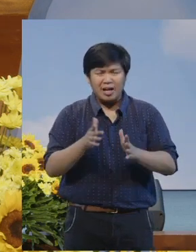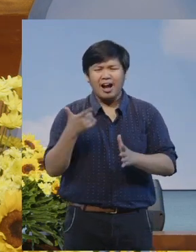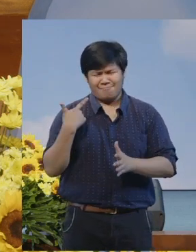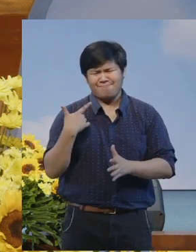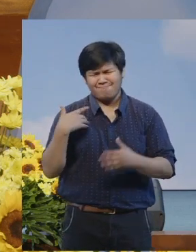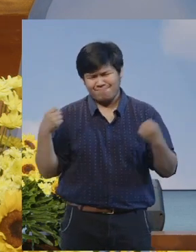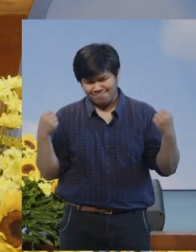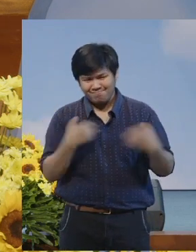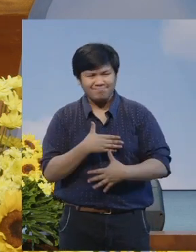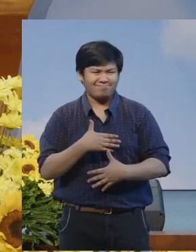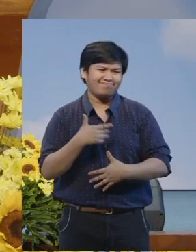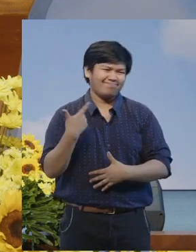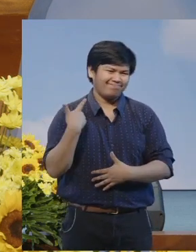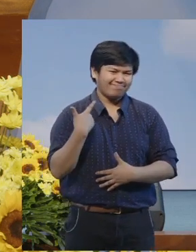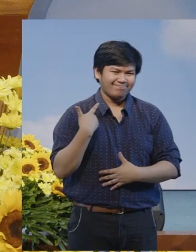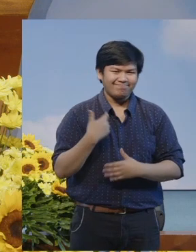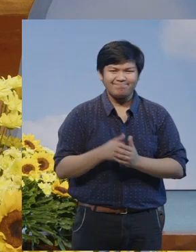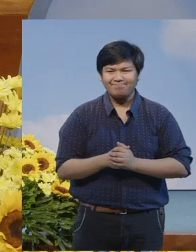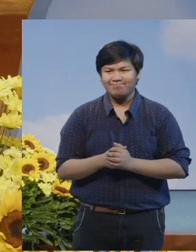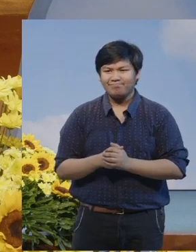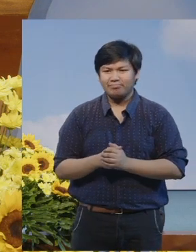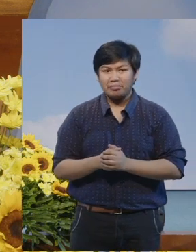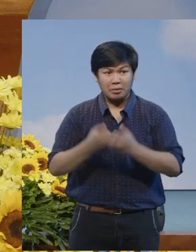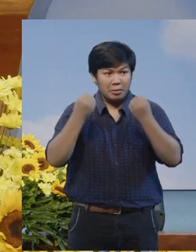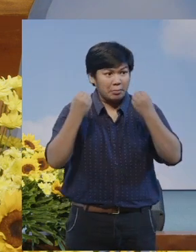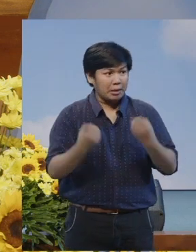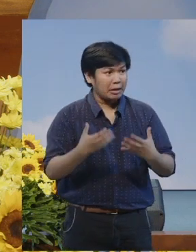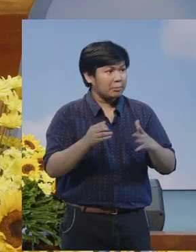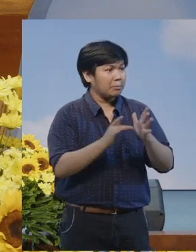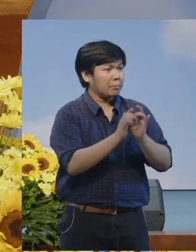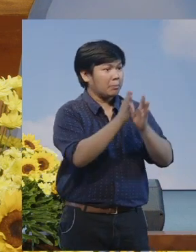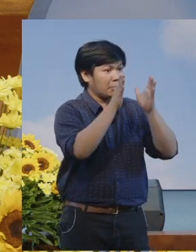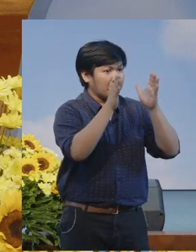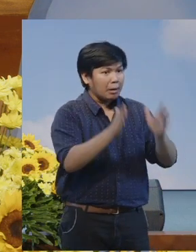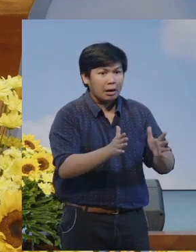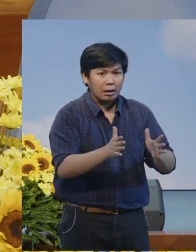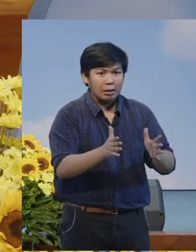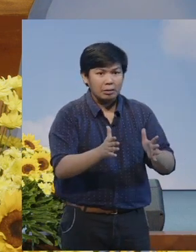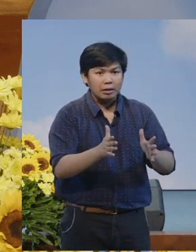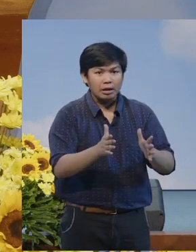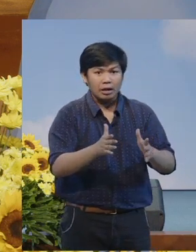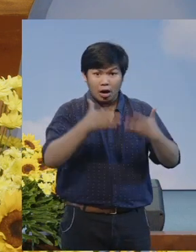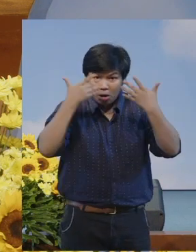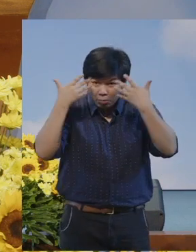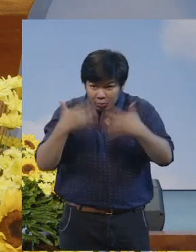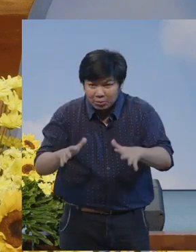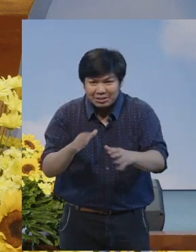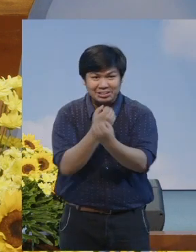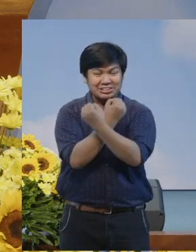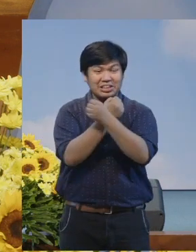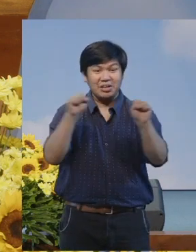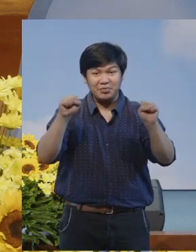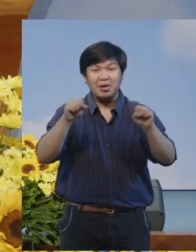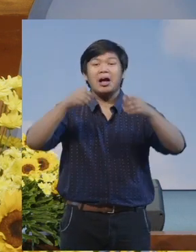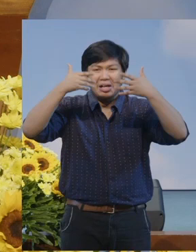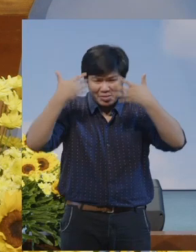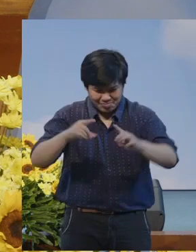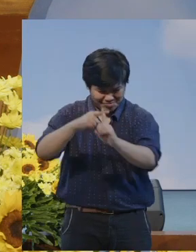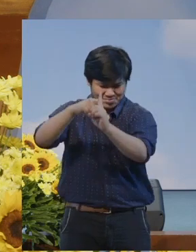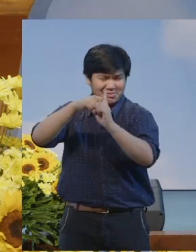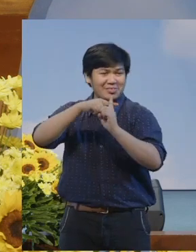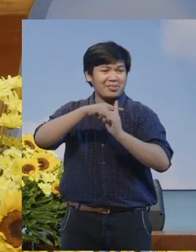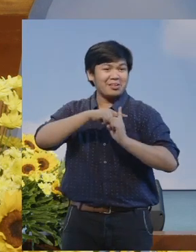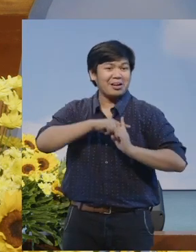No? Maraming ang mga Kristiyano na kung minsan, kahit sila ay naligtas na at nakakilala na kay